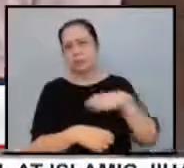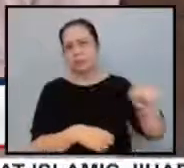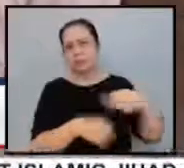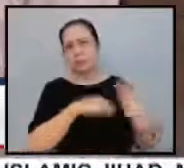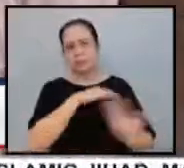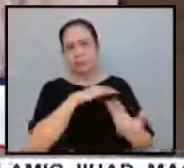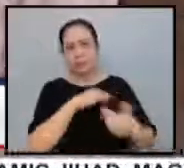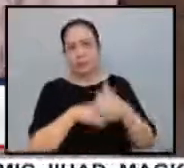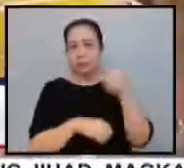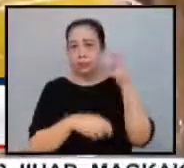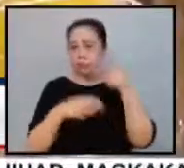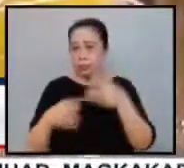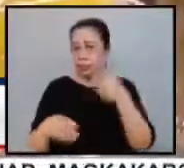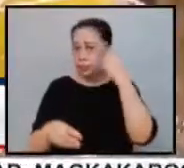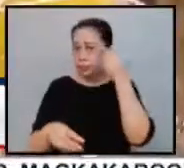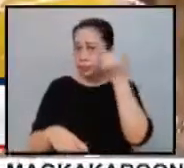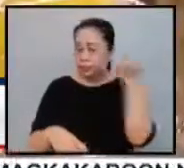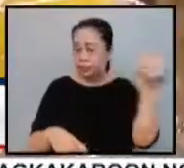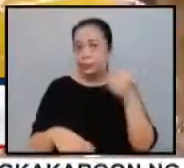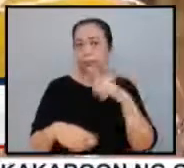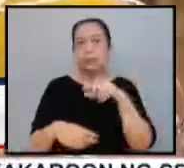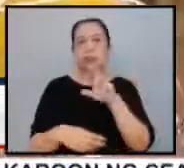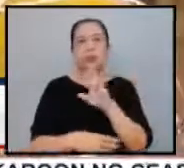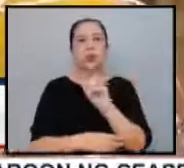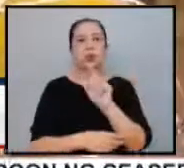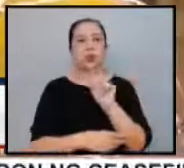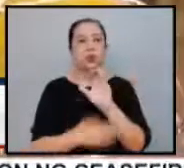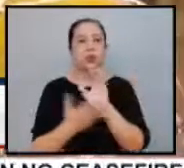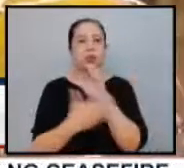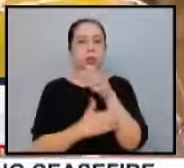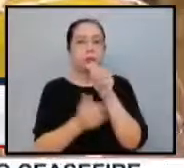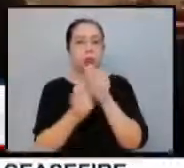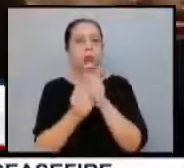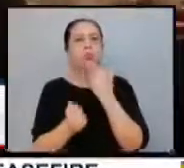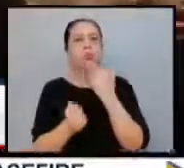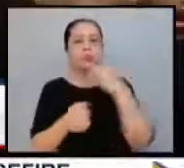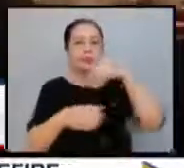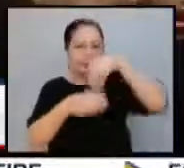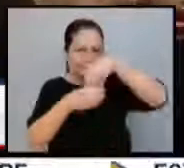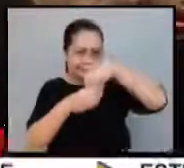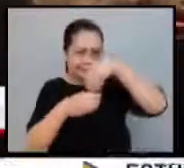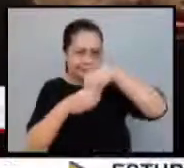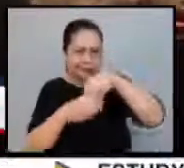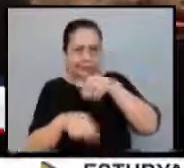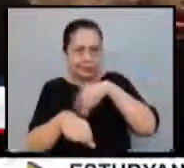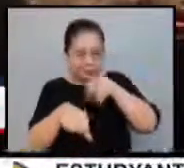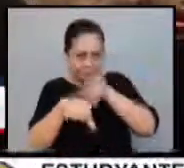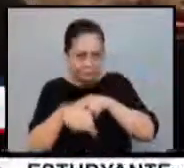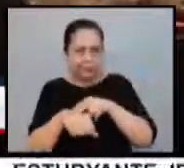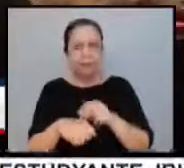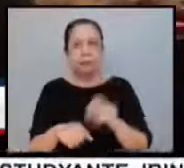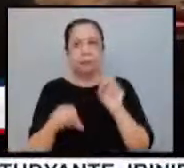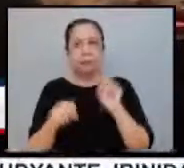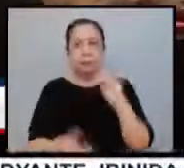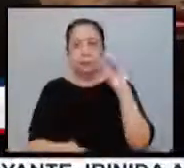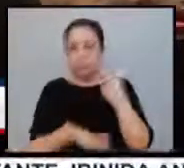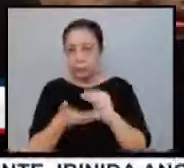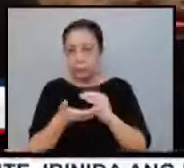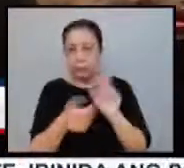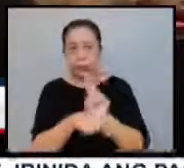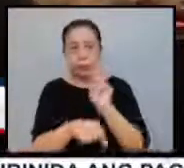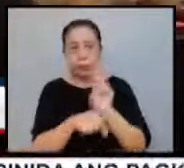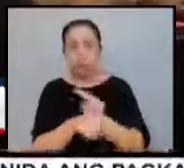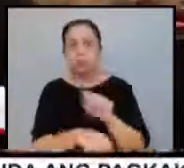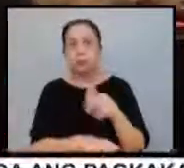ay ang paggamit ng root crops na may mga sugar content bilang sangkap. Pwede naming malesen ang paggamit ng asukal